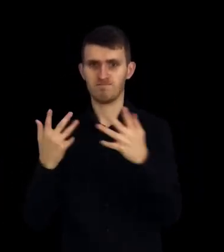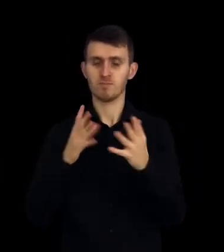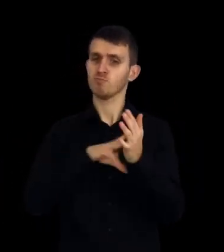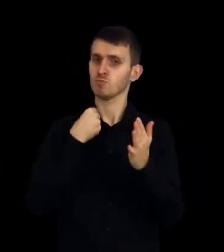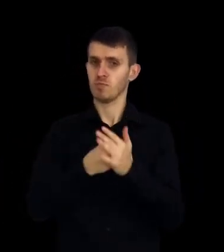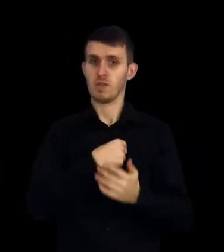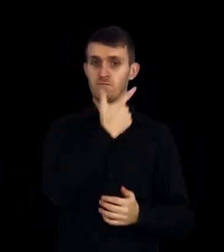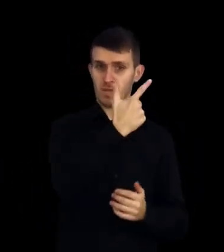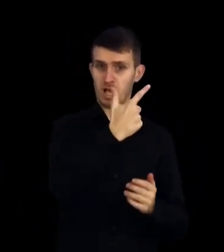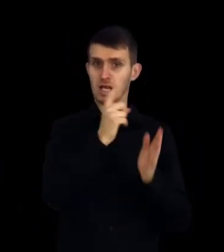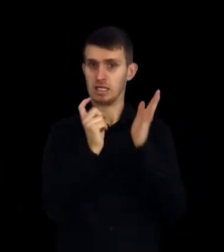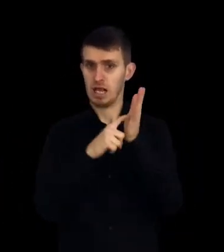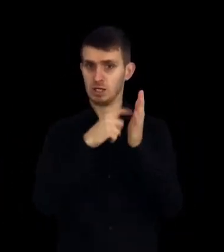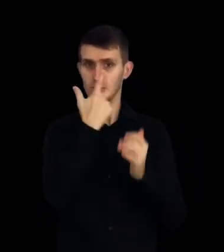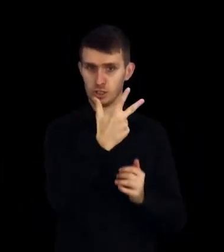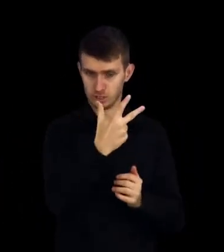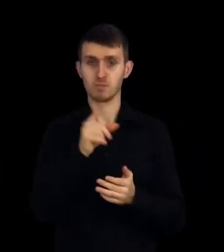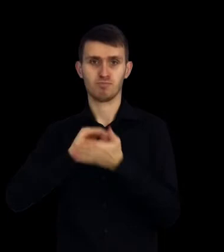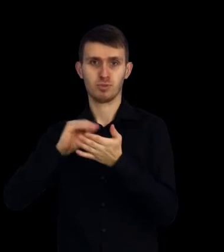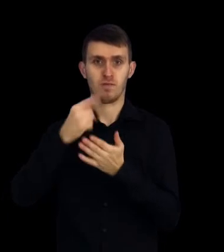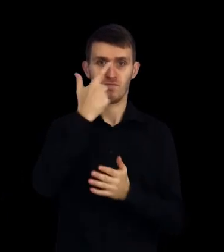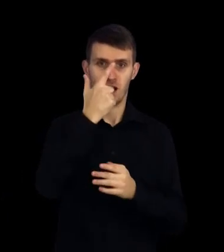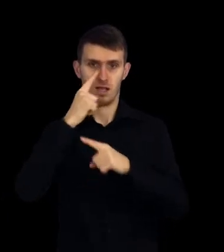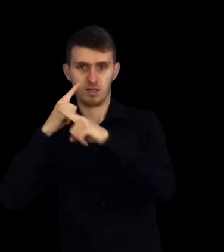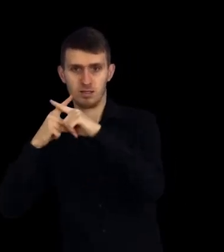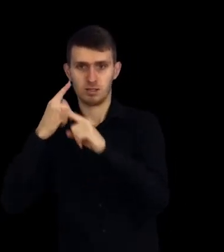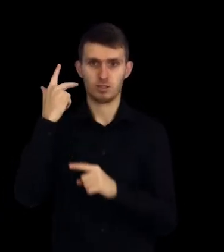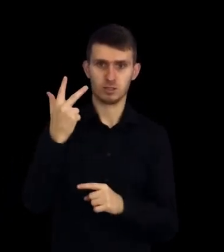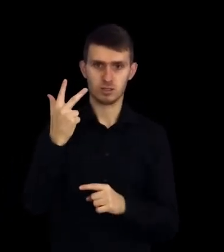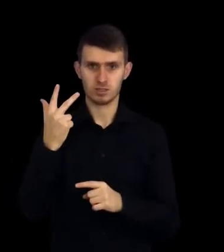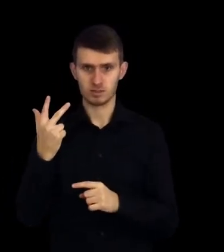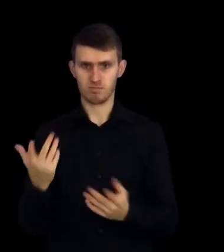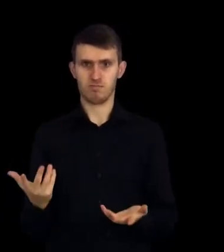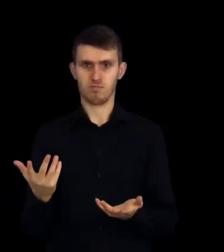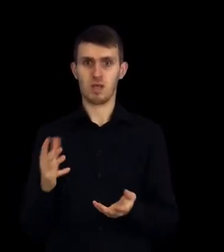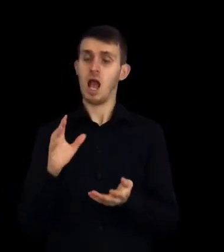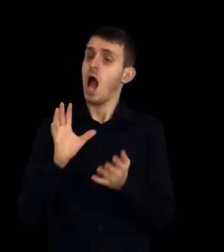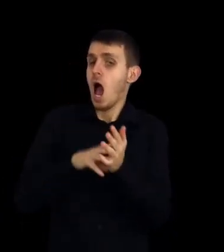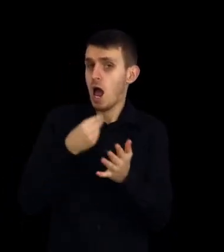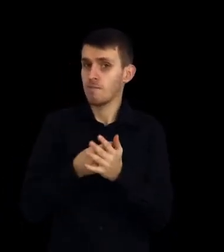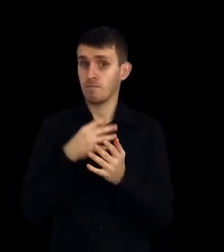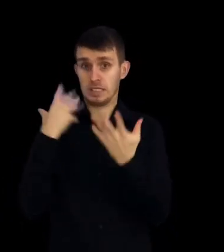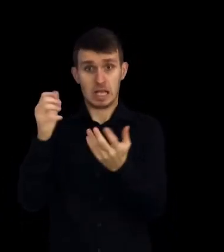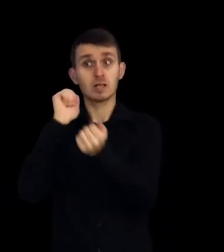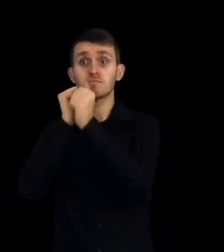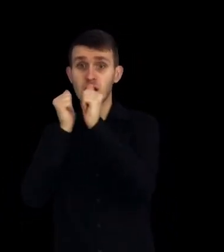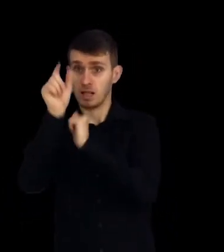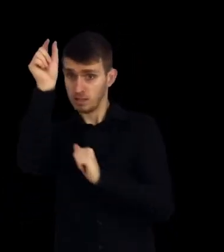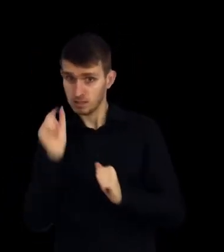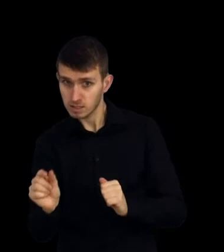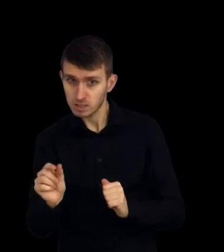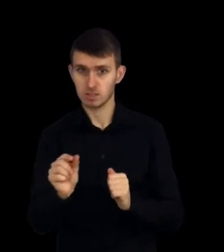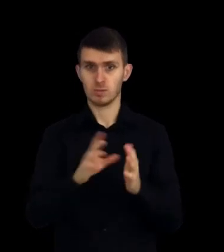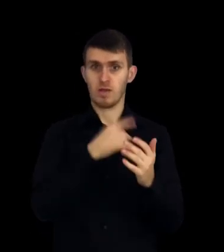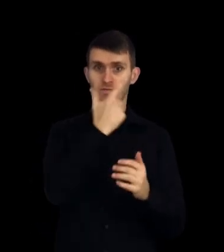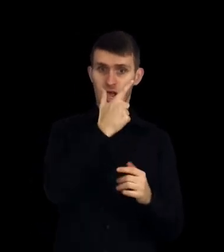arytmetyce w arytmetyce działanie dwa razy trzy Pisze się tak ale gdy zechce